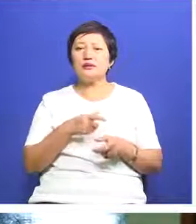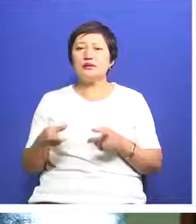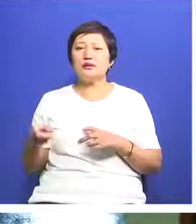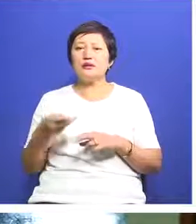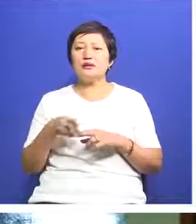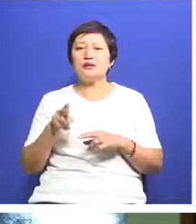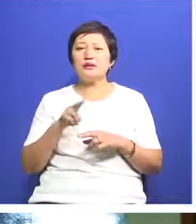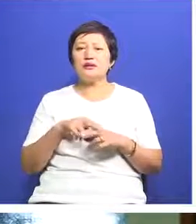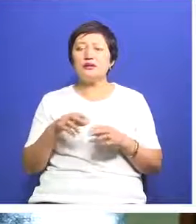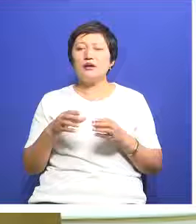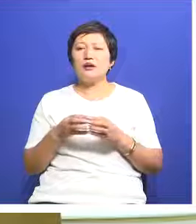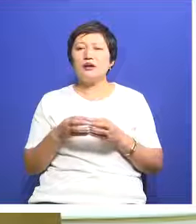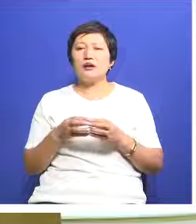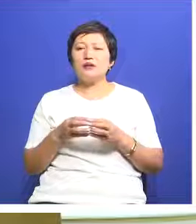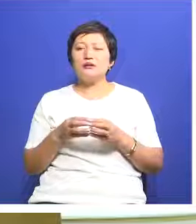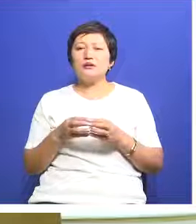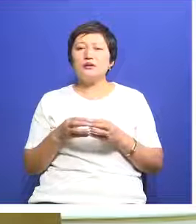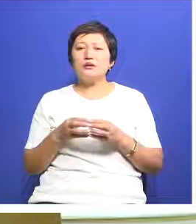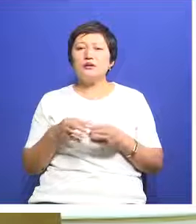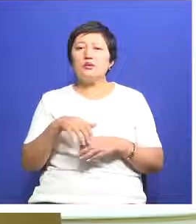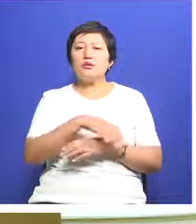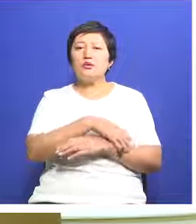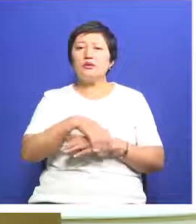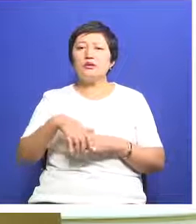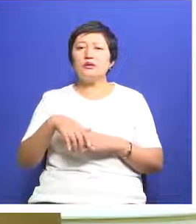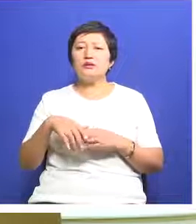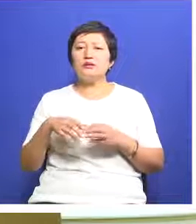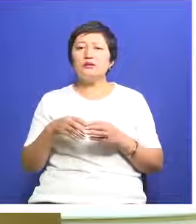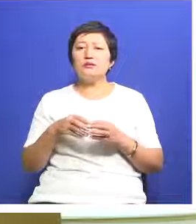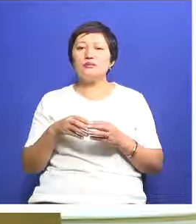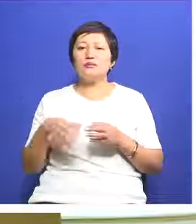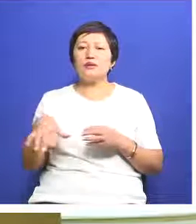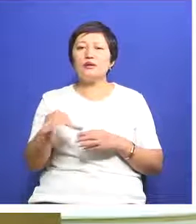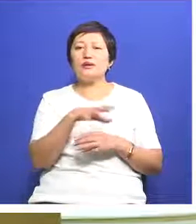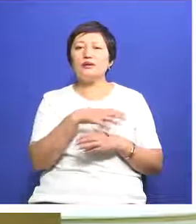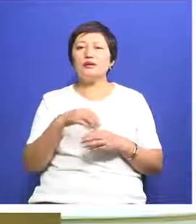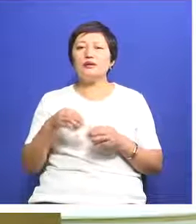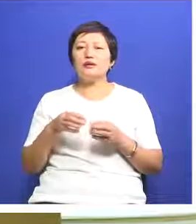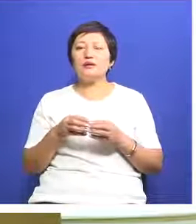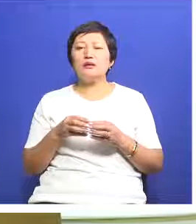Бизде на көчөлөрүбүздүн баары